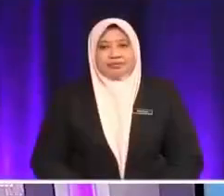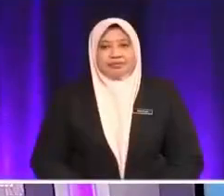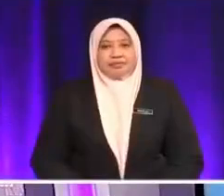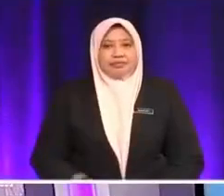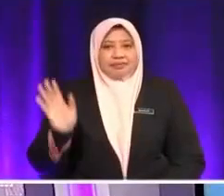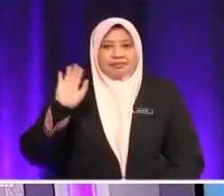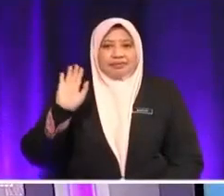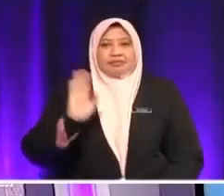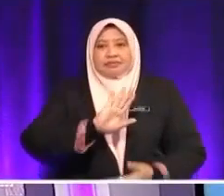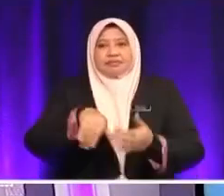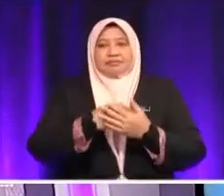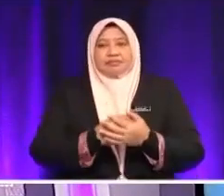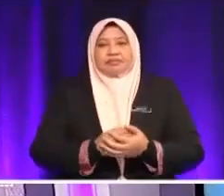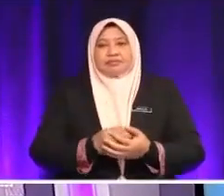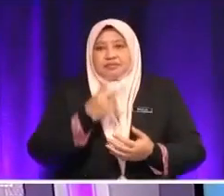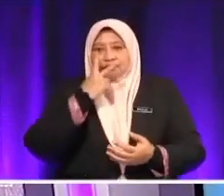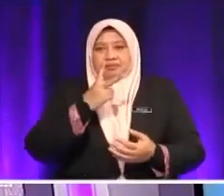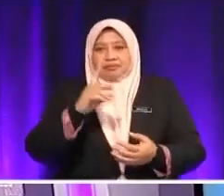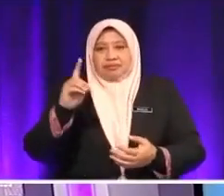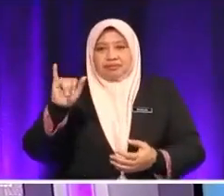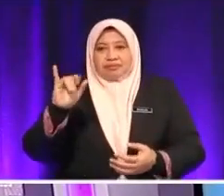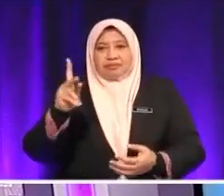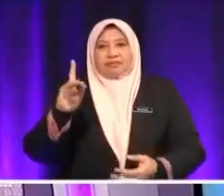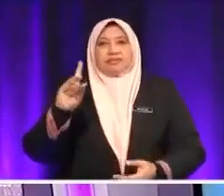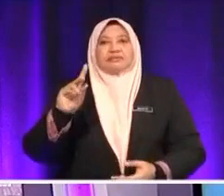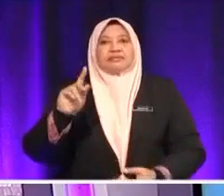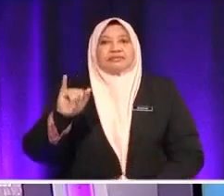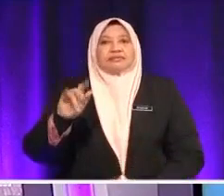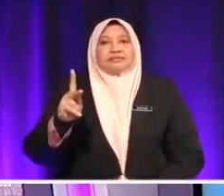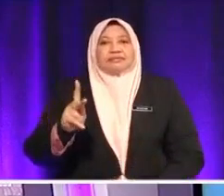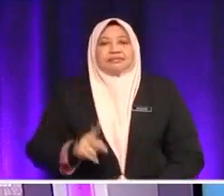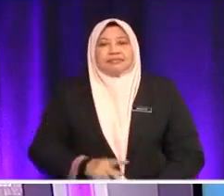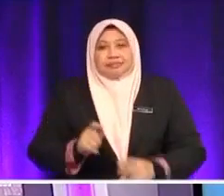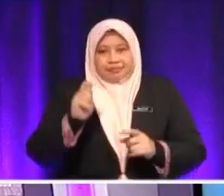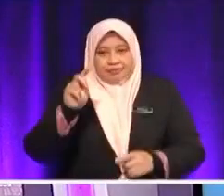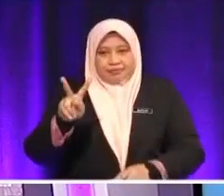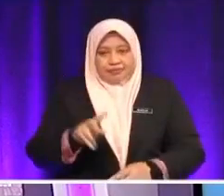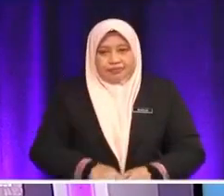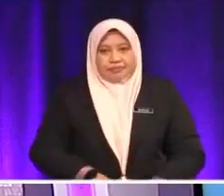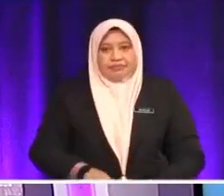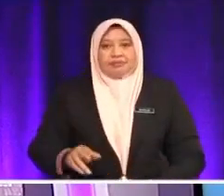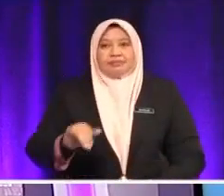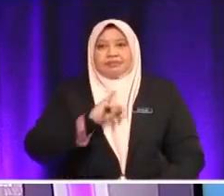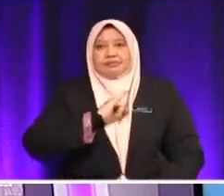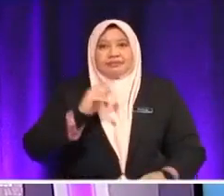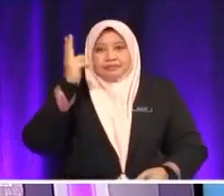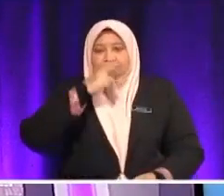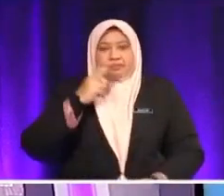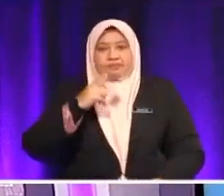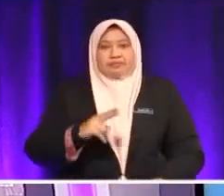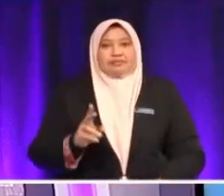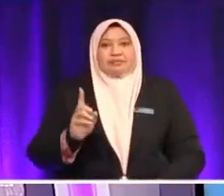Hai semua anda sudah menonton Didik TVN sekarang kita dalam slot Menengah Atas nama saya dan hari ini sama-sama